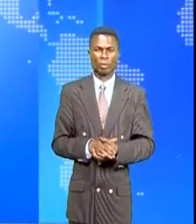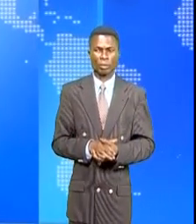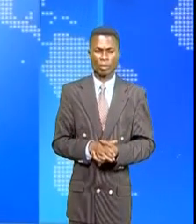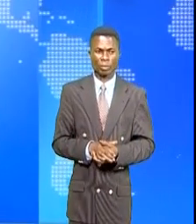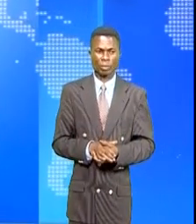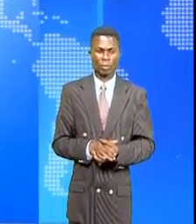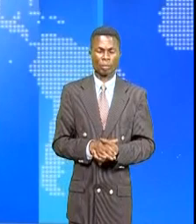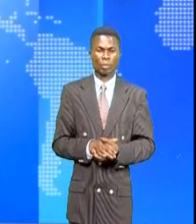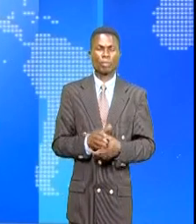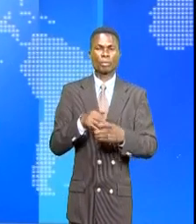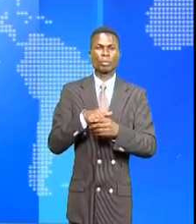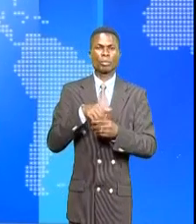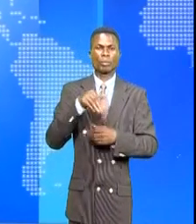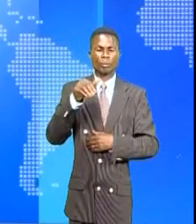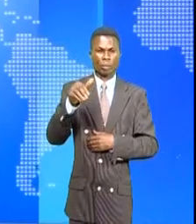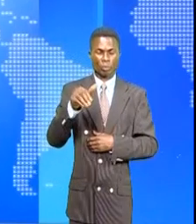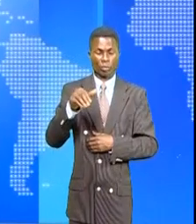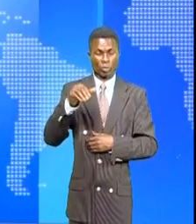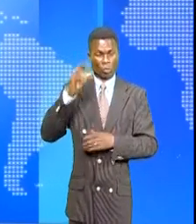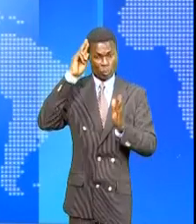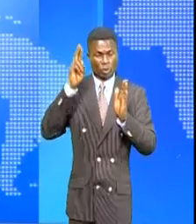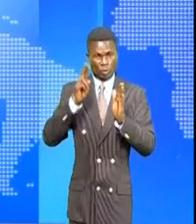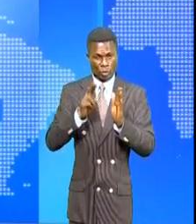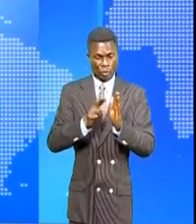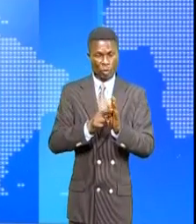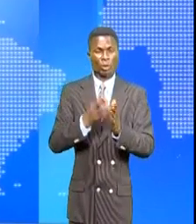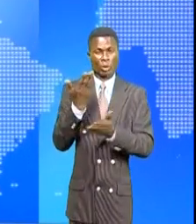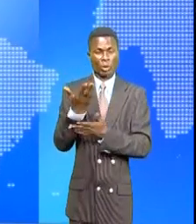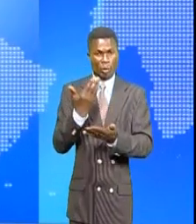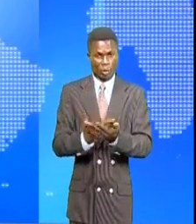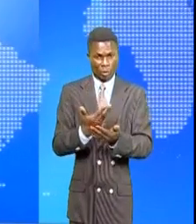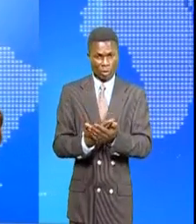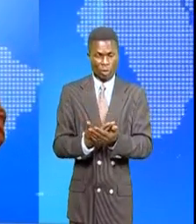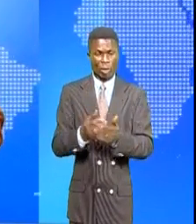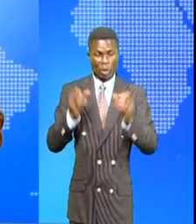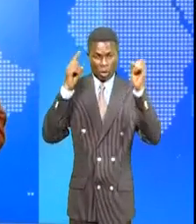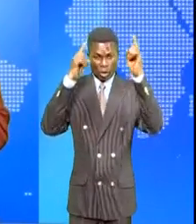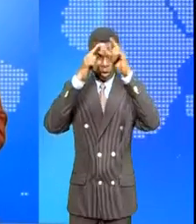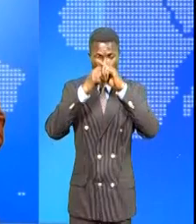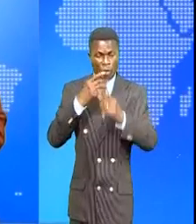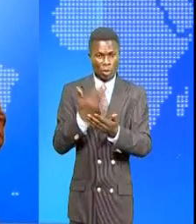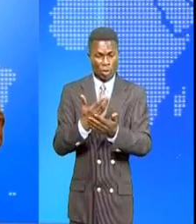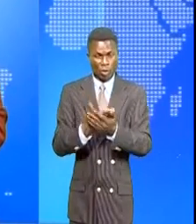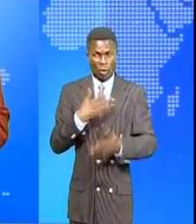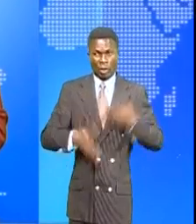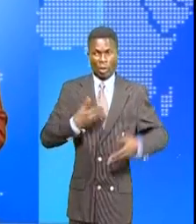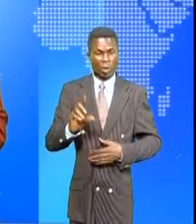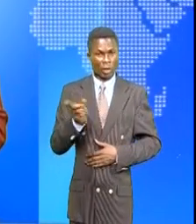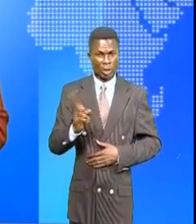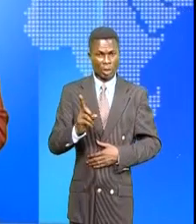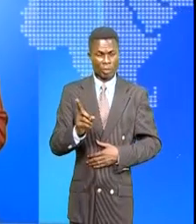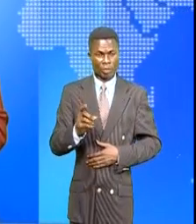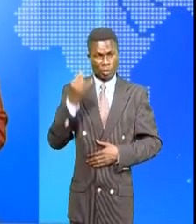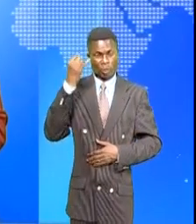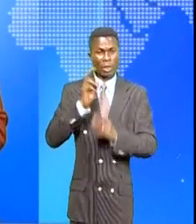Bien que la sortie du nouveau gouvernement soit une urgence, il ne faut pas confondre urgence et précipitation. Propos du